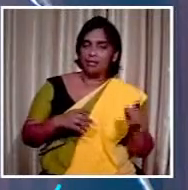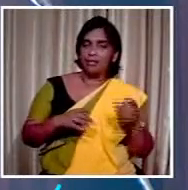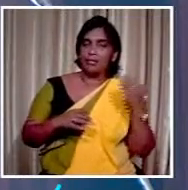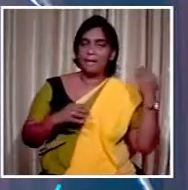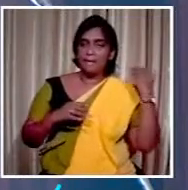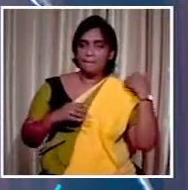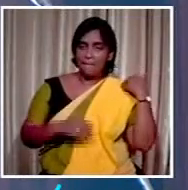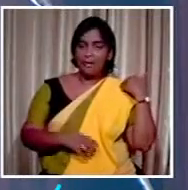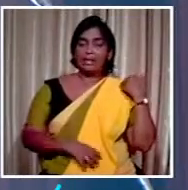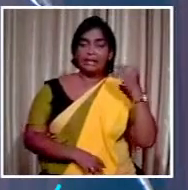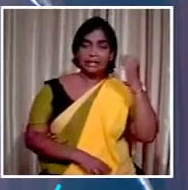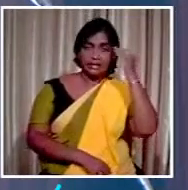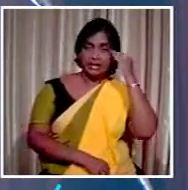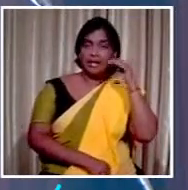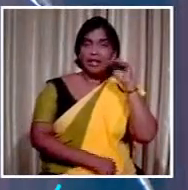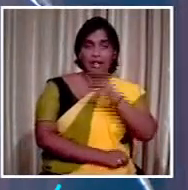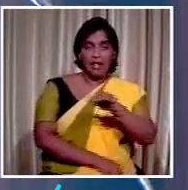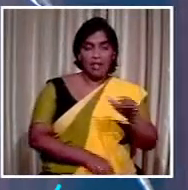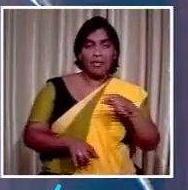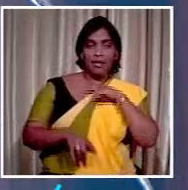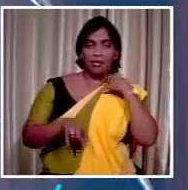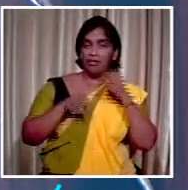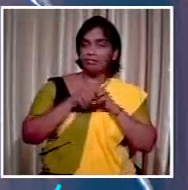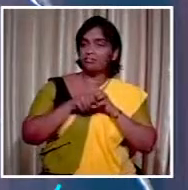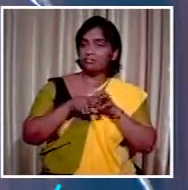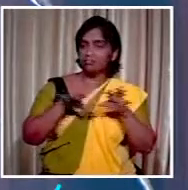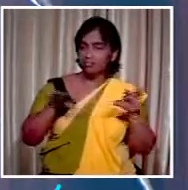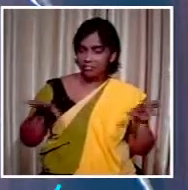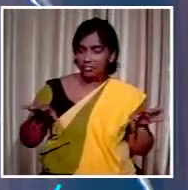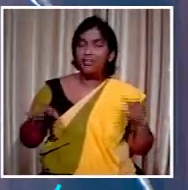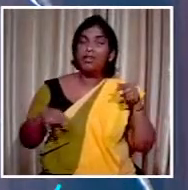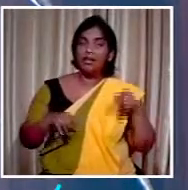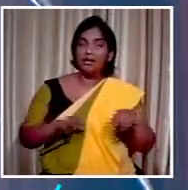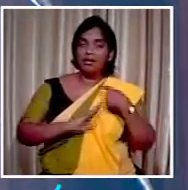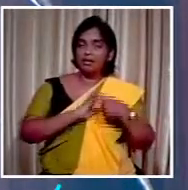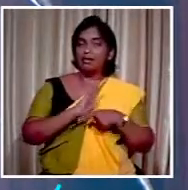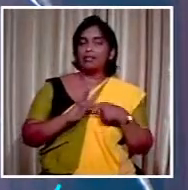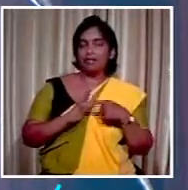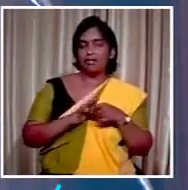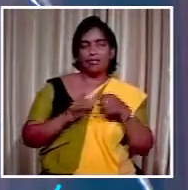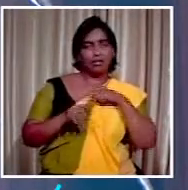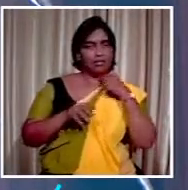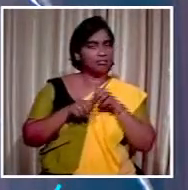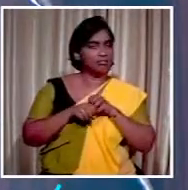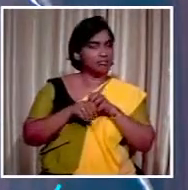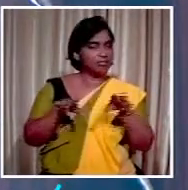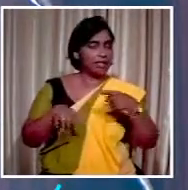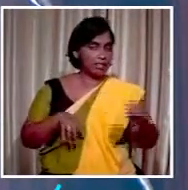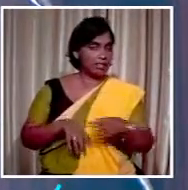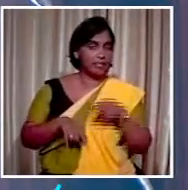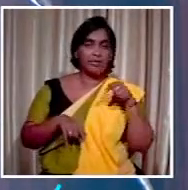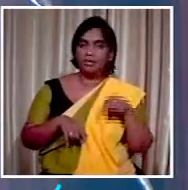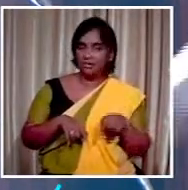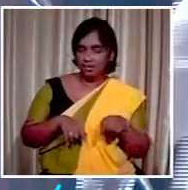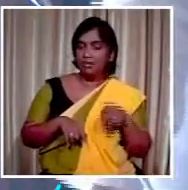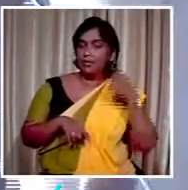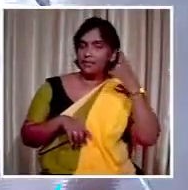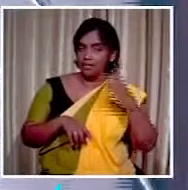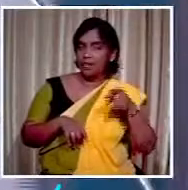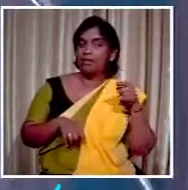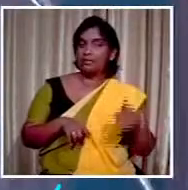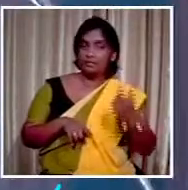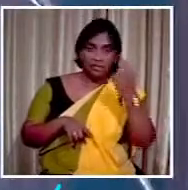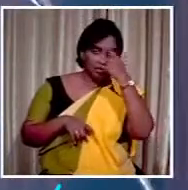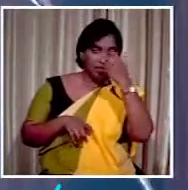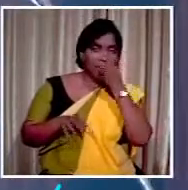sahodara sahodariyange du daruwange levelin me maha polowa tetwechcha dawasak ada. Eka nisa me